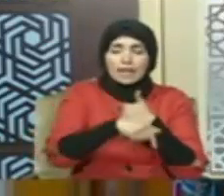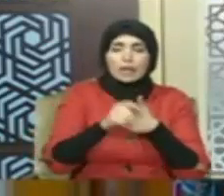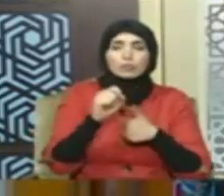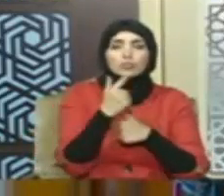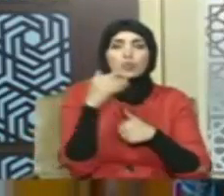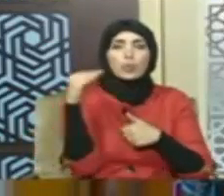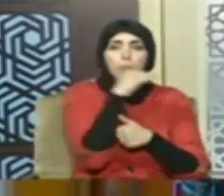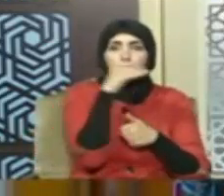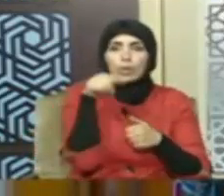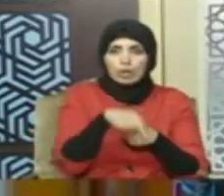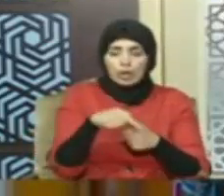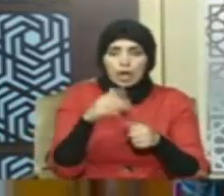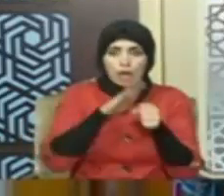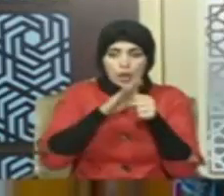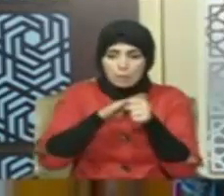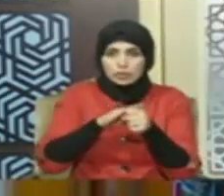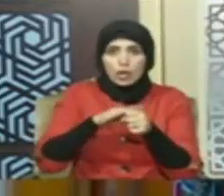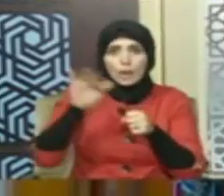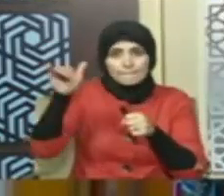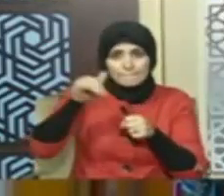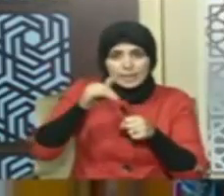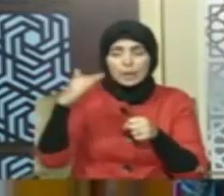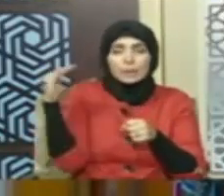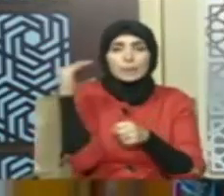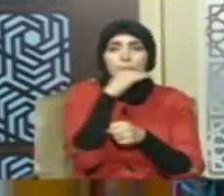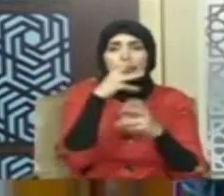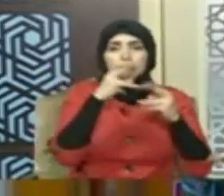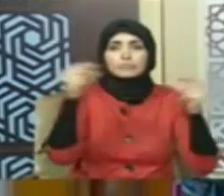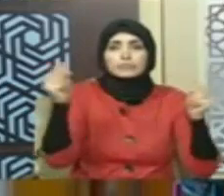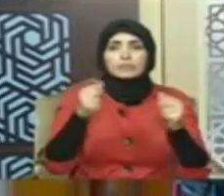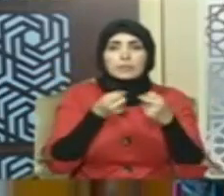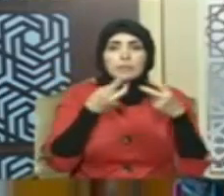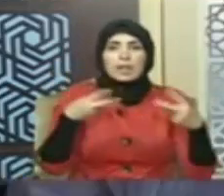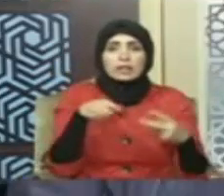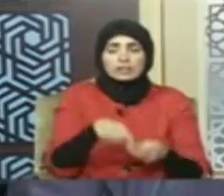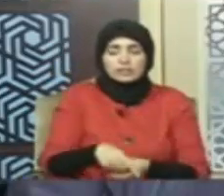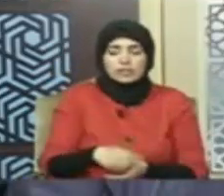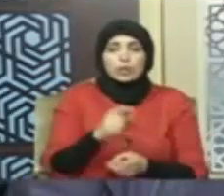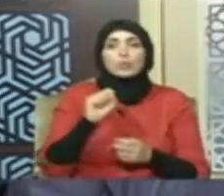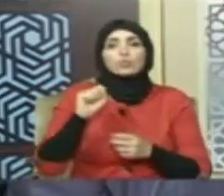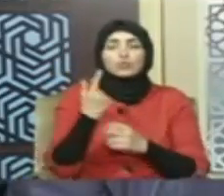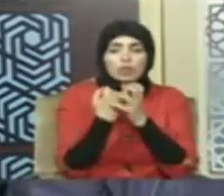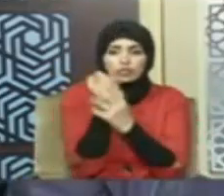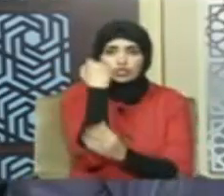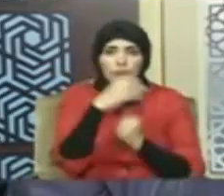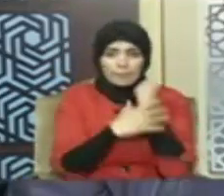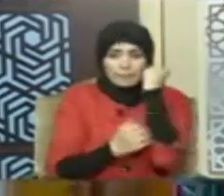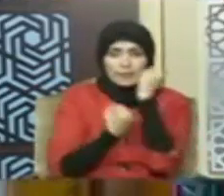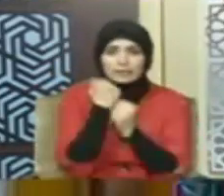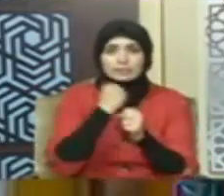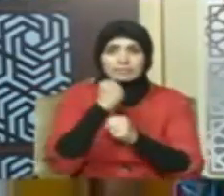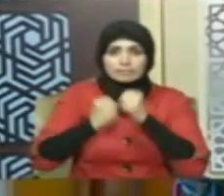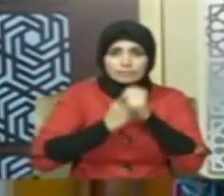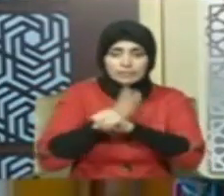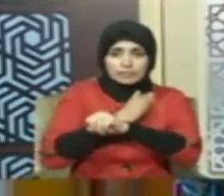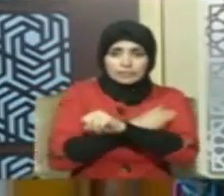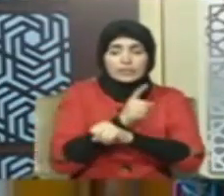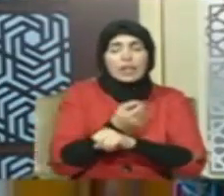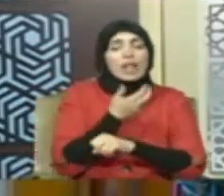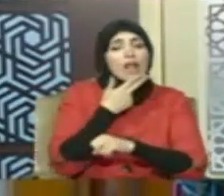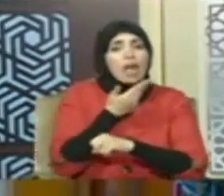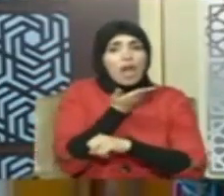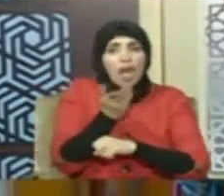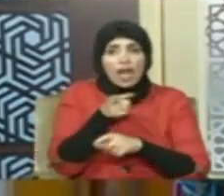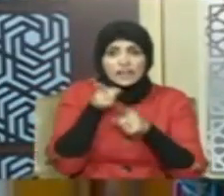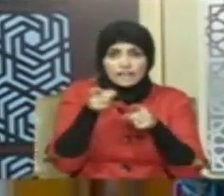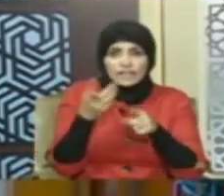مما مضى. فيا صاحب الجد شمر، ويا باغي الخير